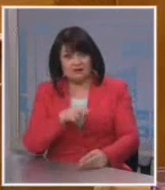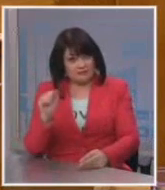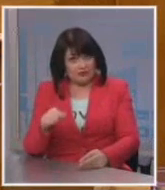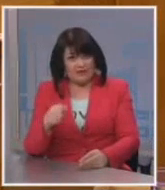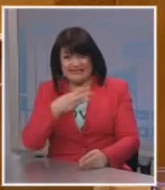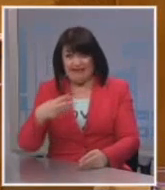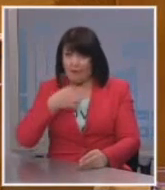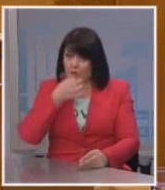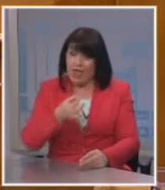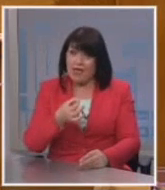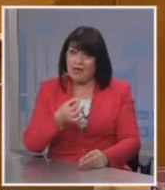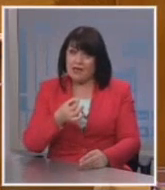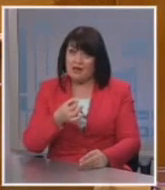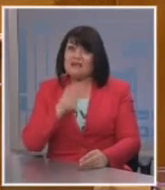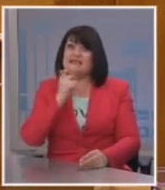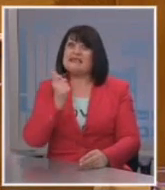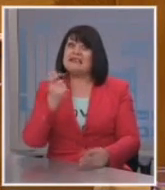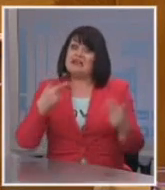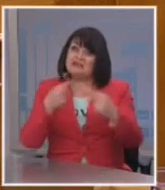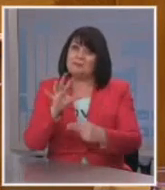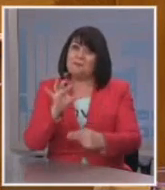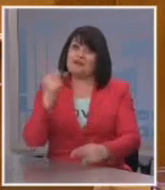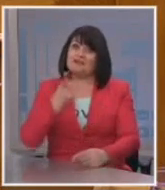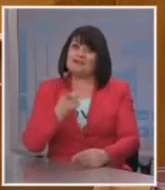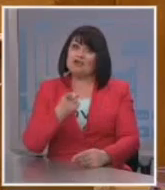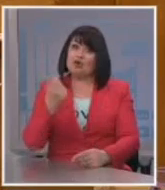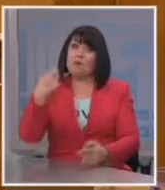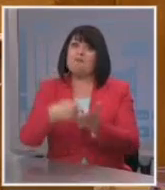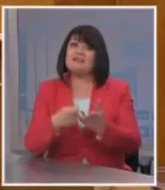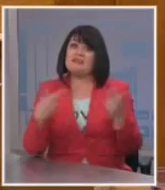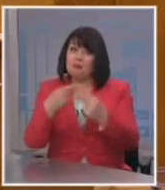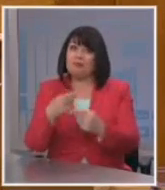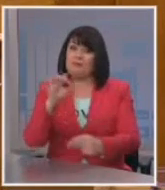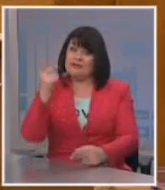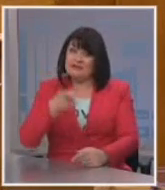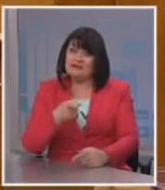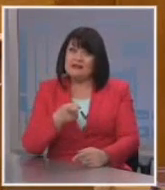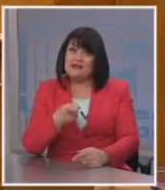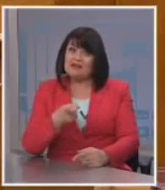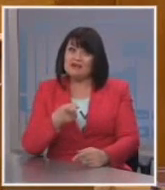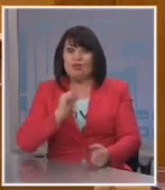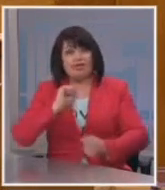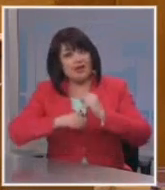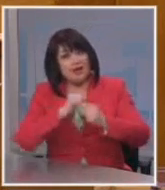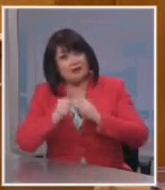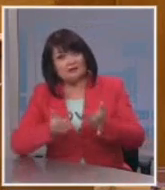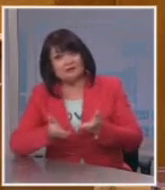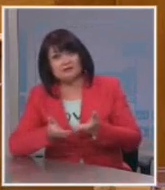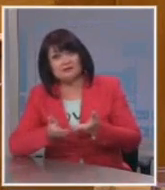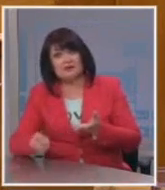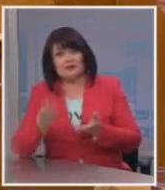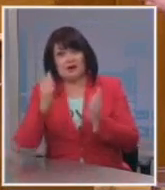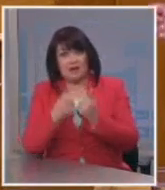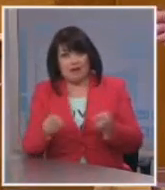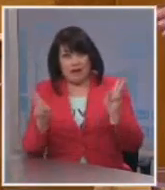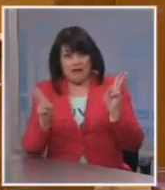Να κοπούνε οι συντάξεις στο 50% και οι μισθοί? Συμφωνείτε με τη δράση? Συμφωνείτε με τους νεοφιλελεύθερους?